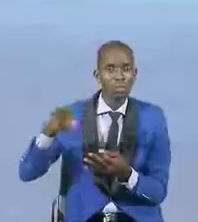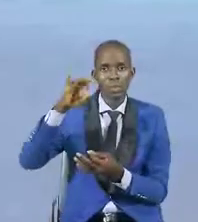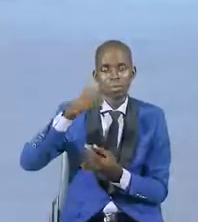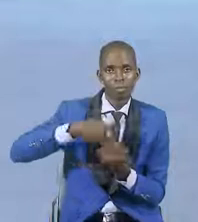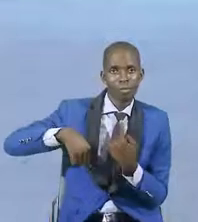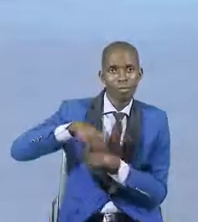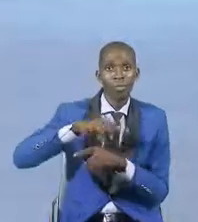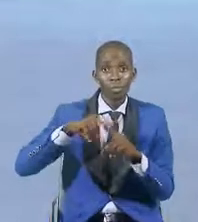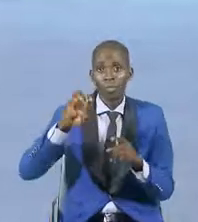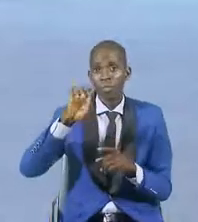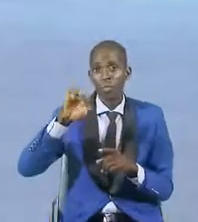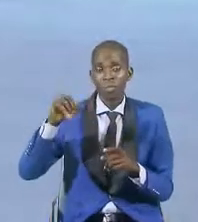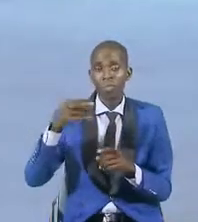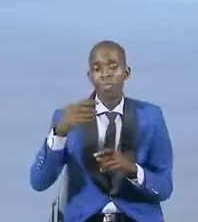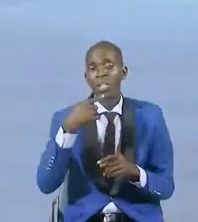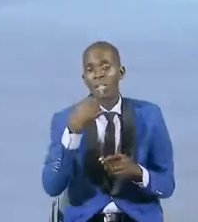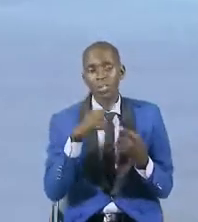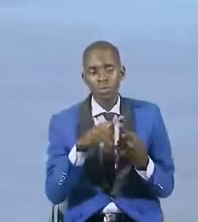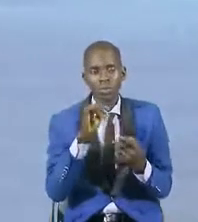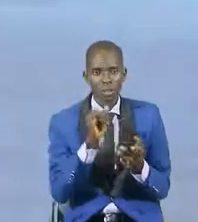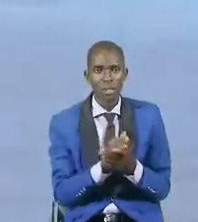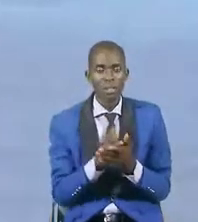esprits. Et